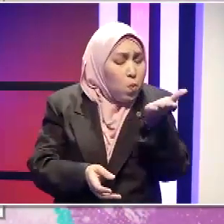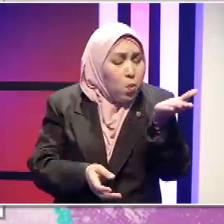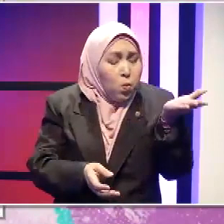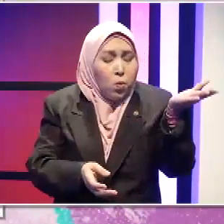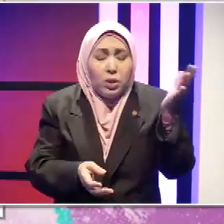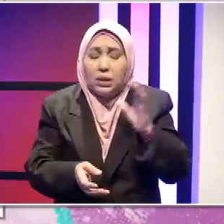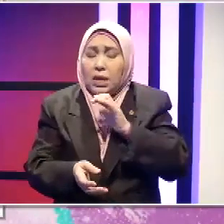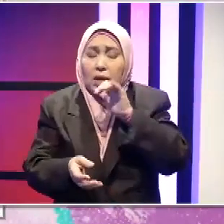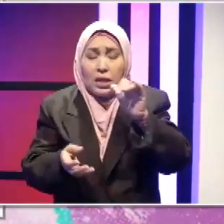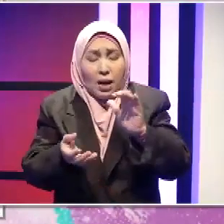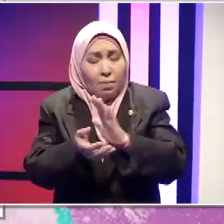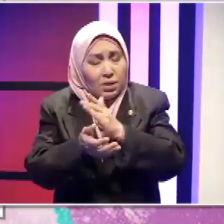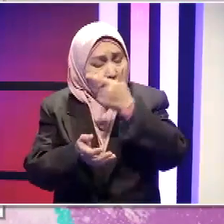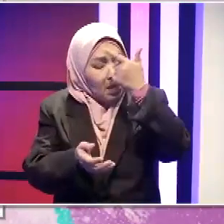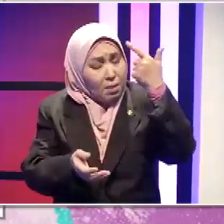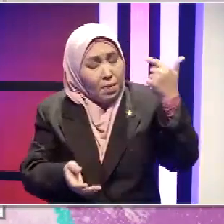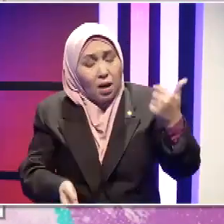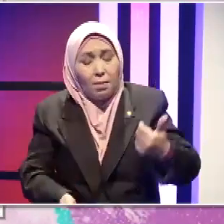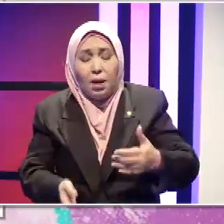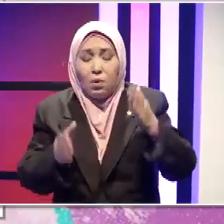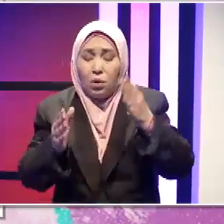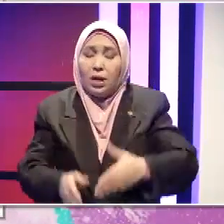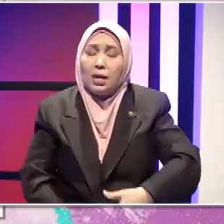movie Awards